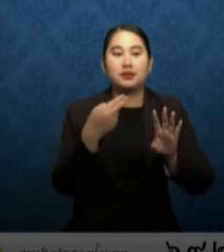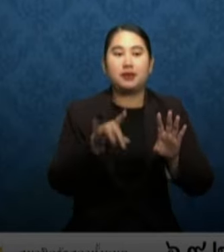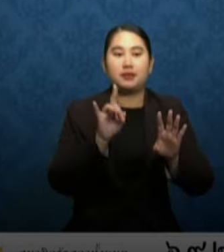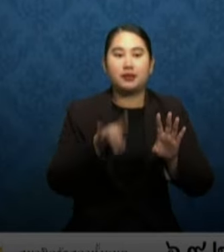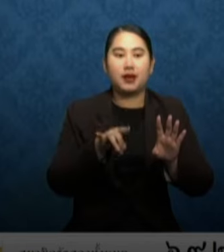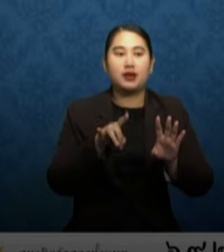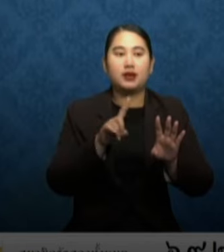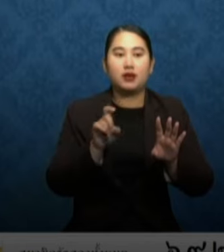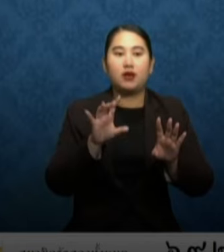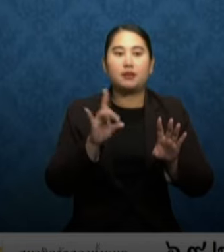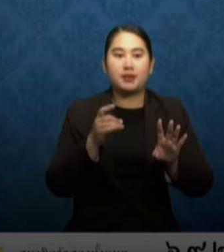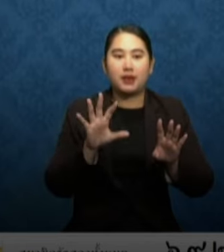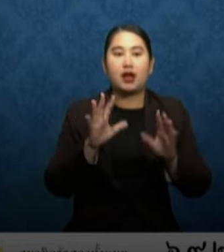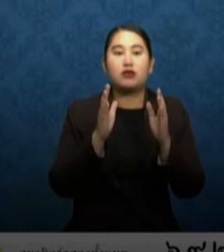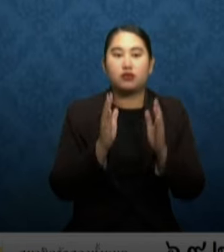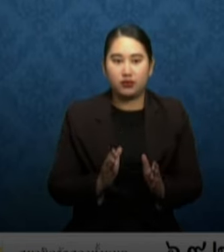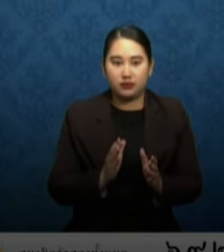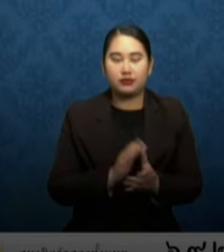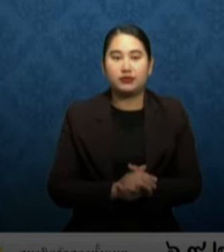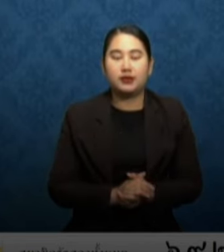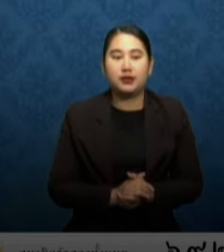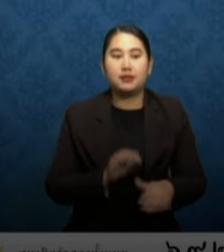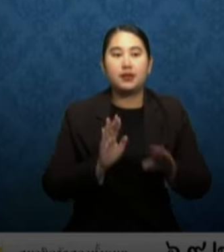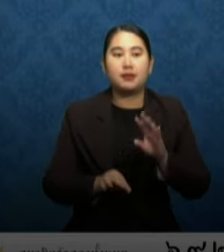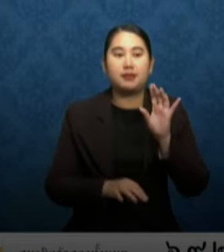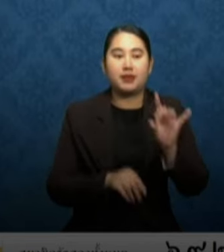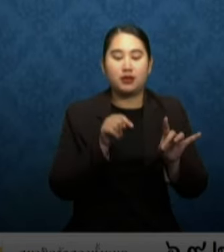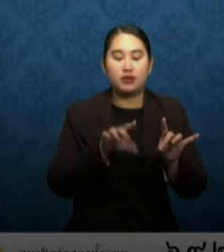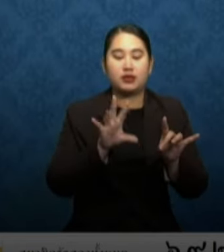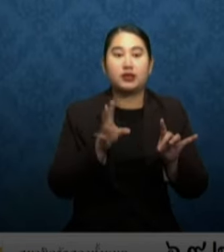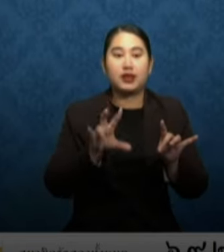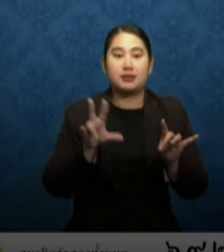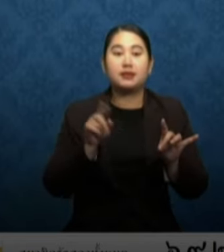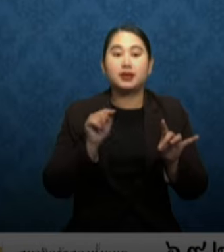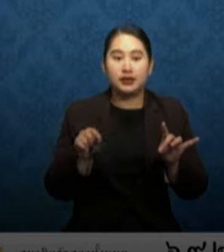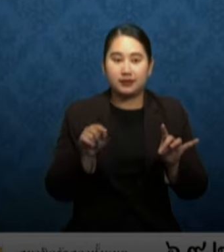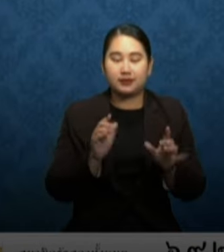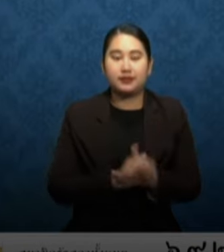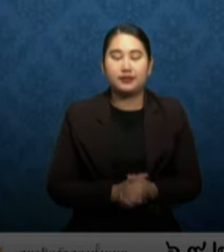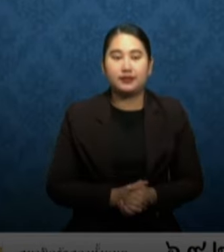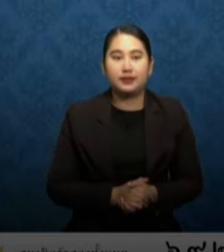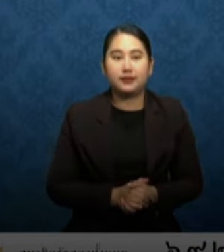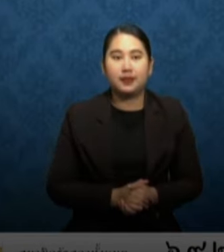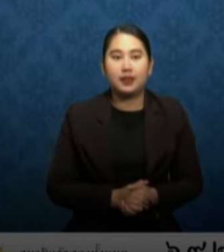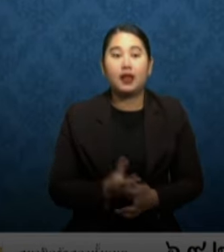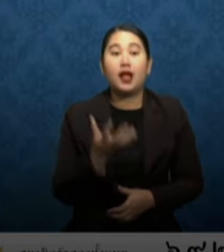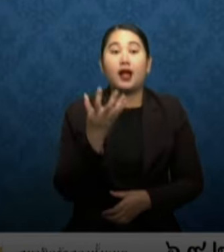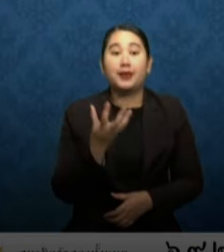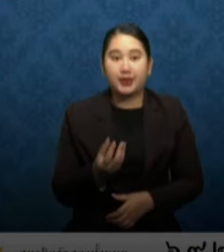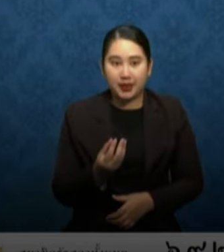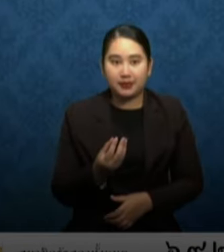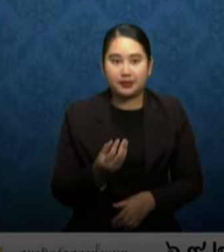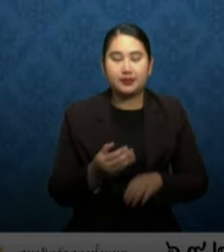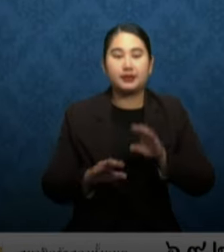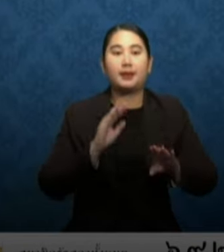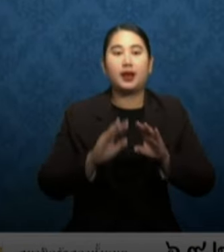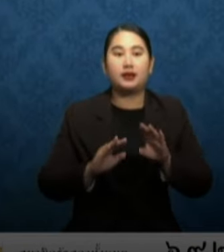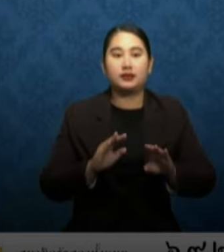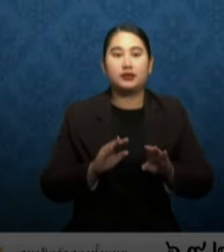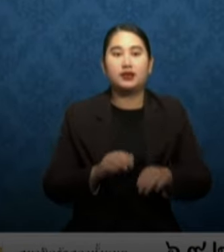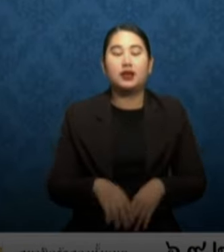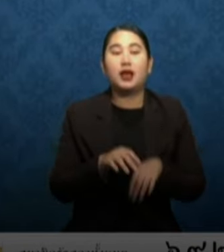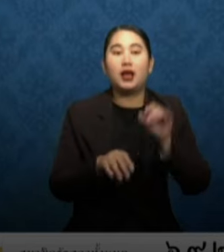4815คนคิดเป็น 8.73ของปีก่อนเหลือสมาชิกสหภาพแรางงานทั่วประเทศ